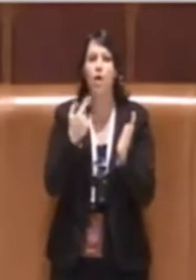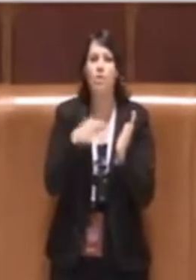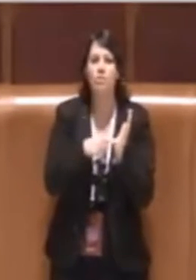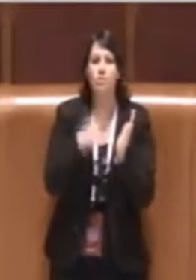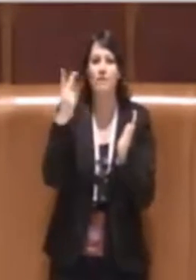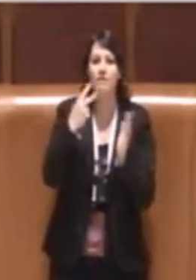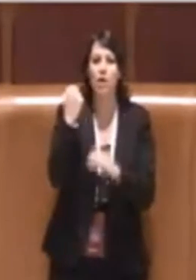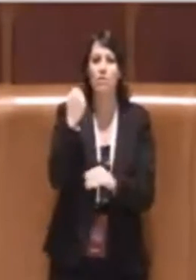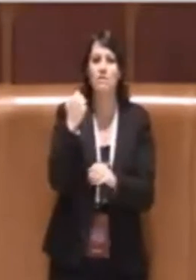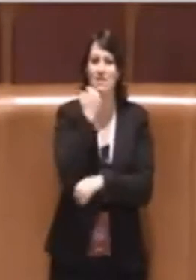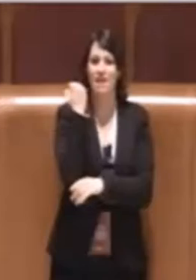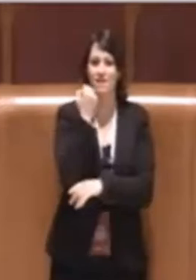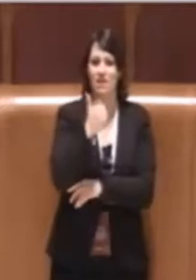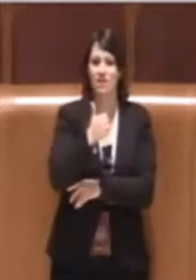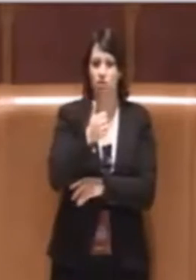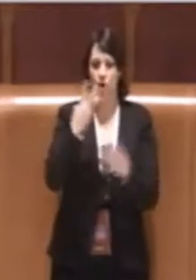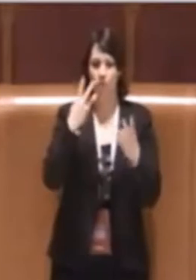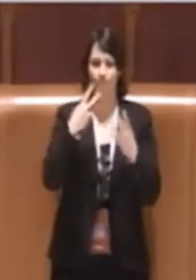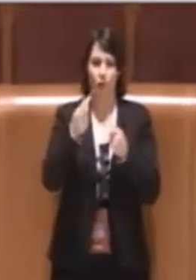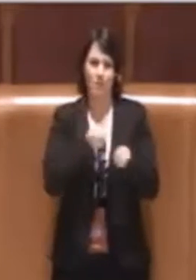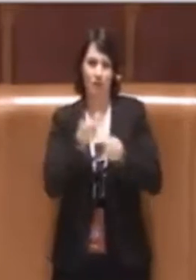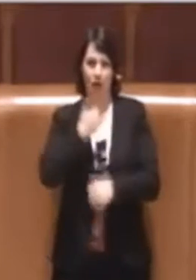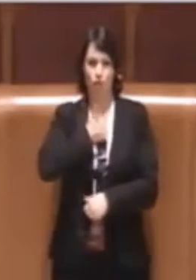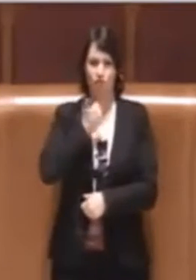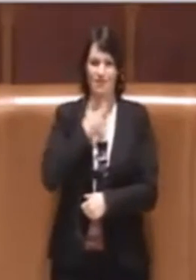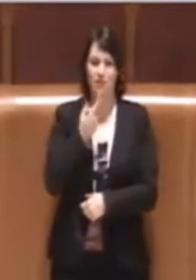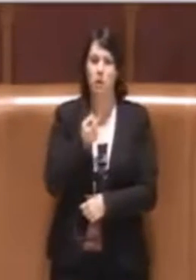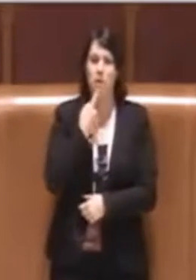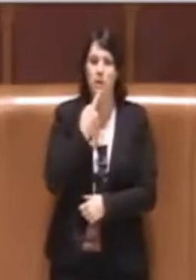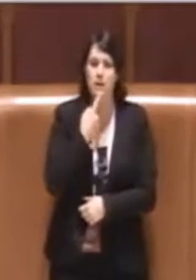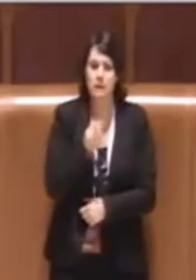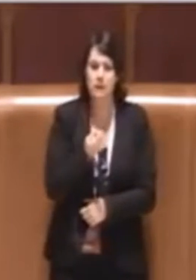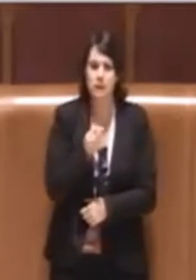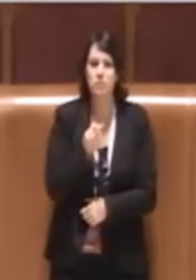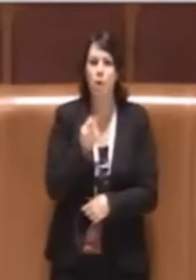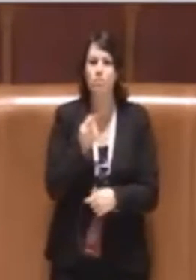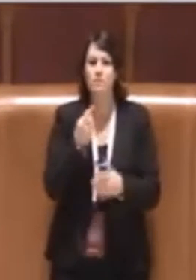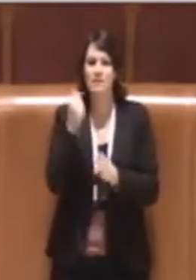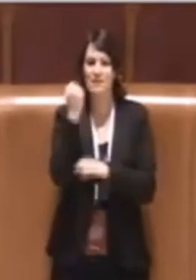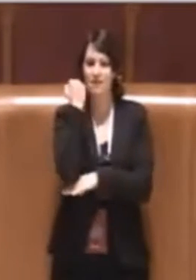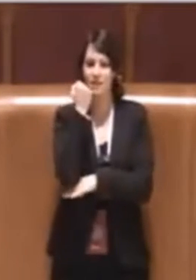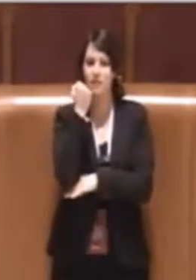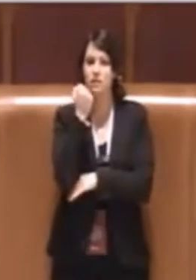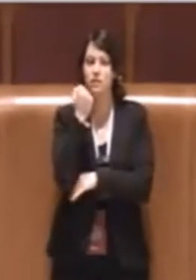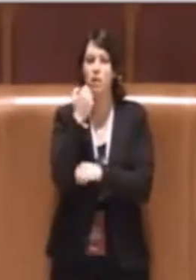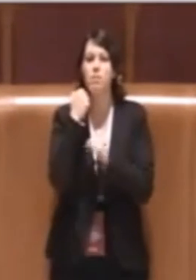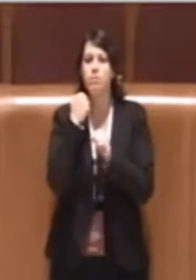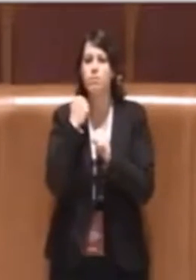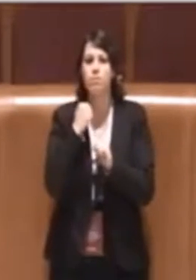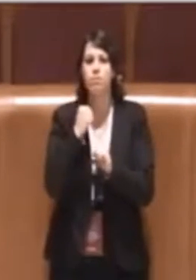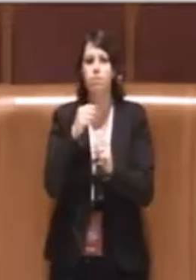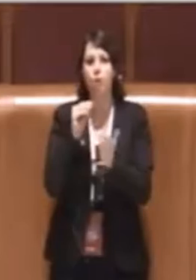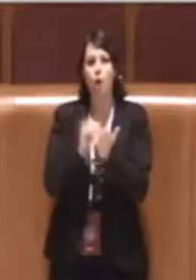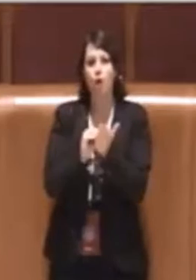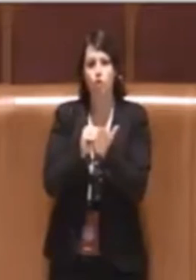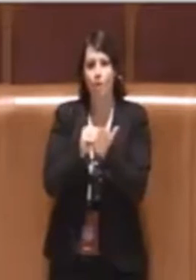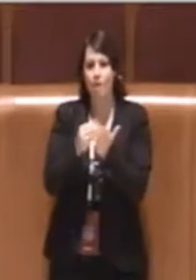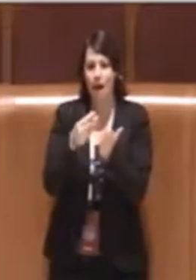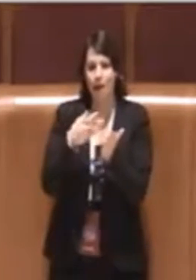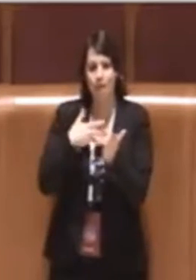sulla semplificazione per l'accesso al servizio. Noi superiamo questi